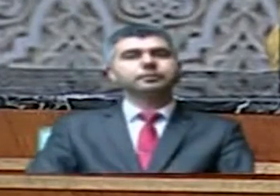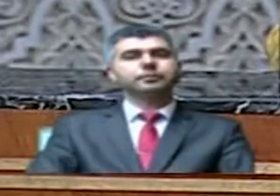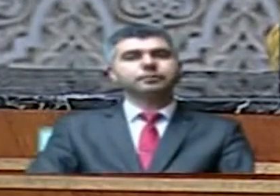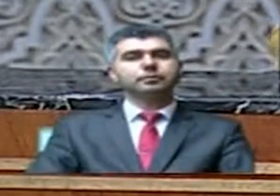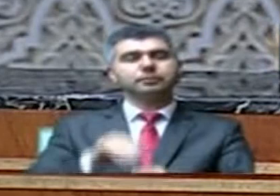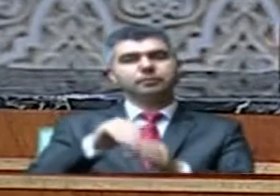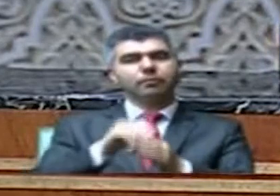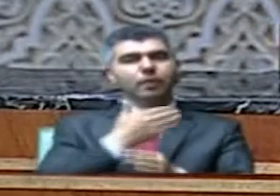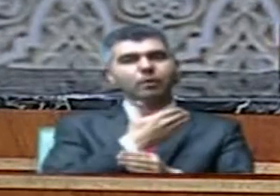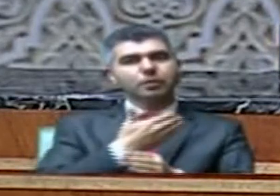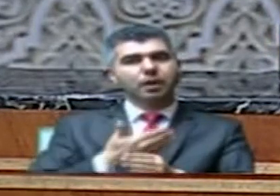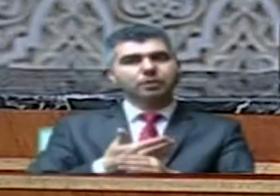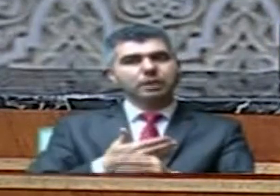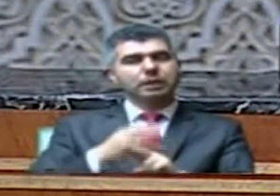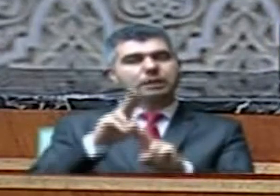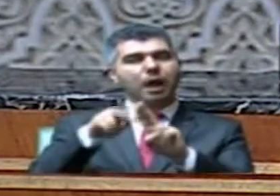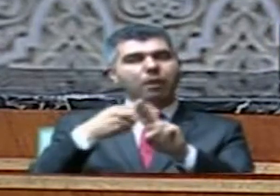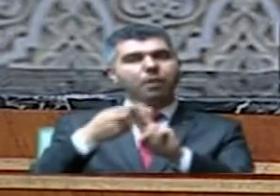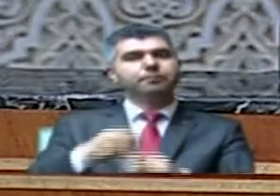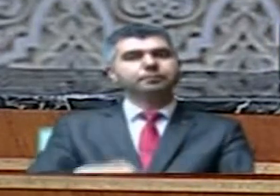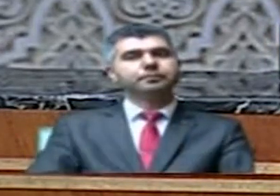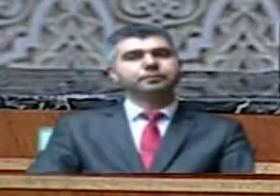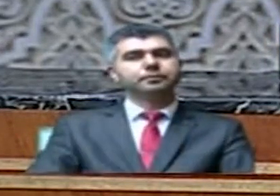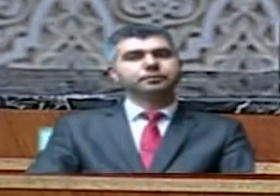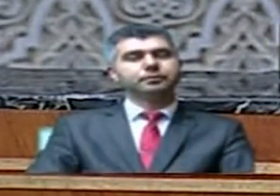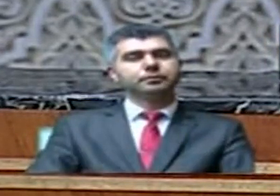السادة المستشارين في إطار التعقيب.